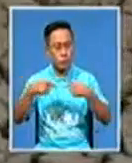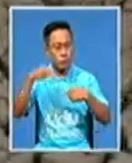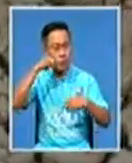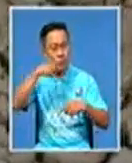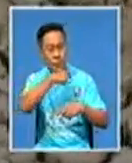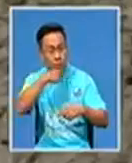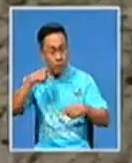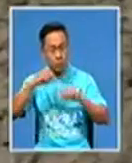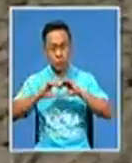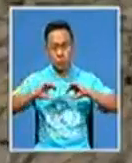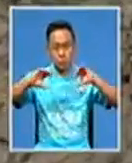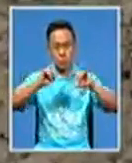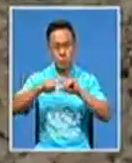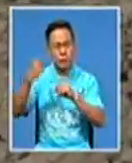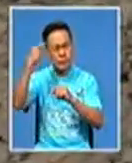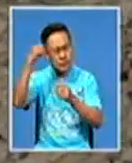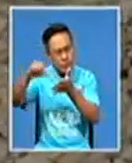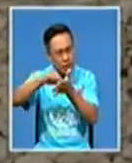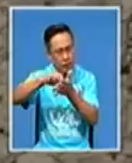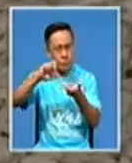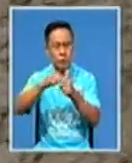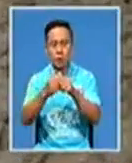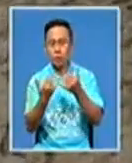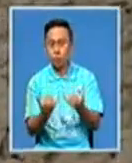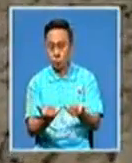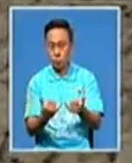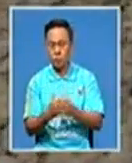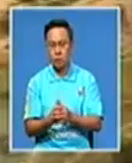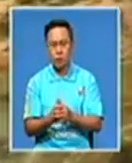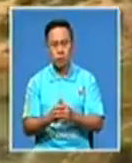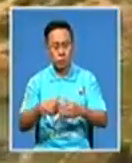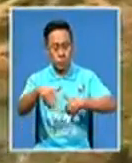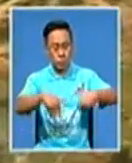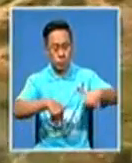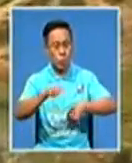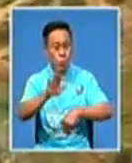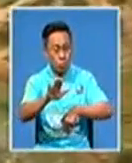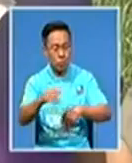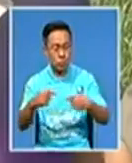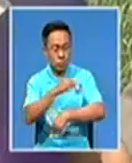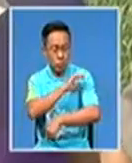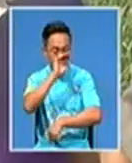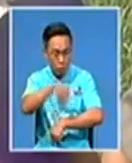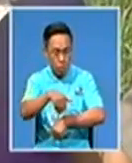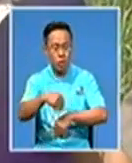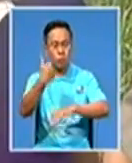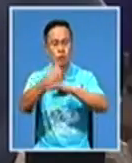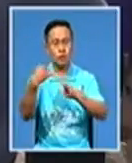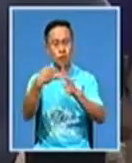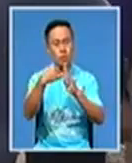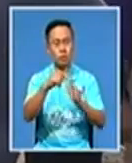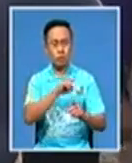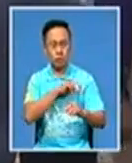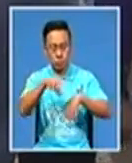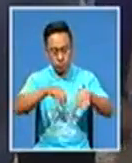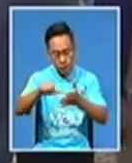ณะนี้ทางราชการกำลังแก้ไขกันอยู่นะครับโดยเฉพาะในระดับท้องถิ่นทางผู้ราชการจังหวัดทุกจังหวัดกำ